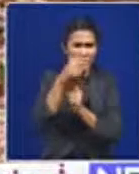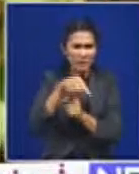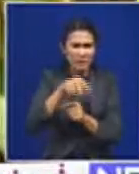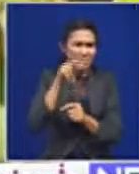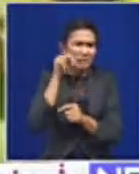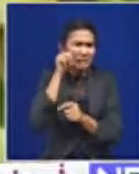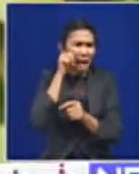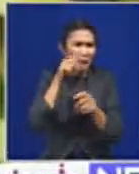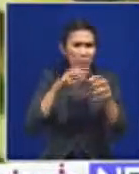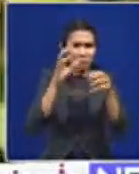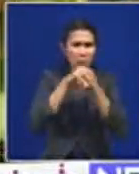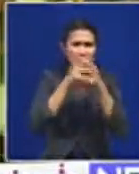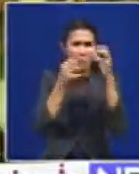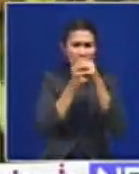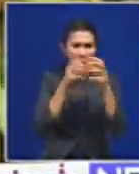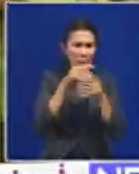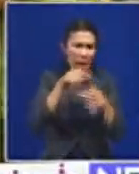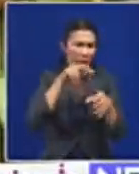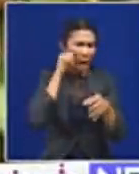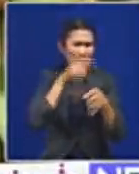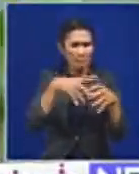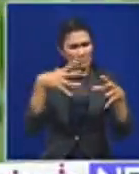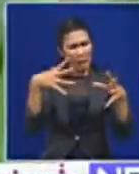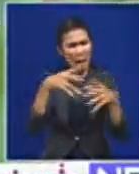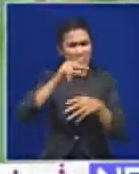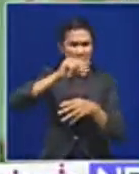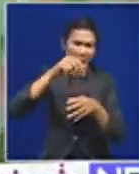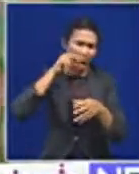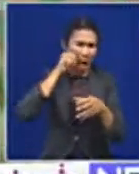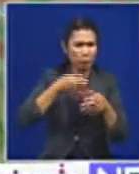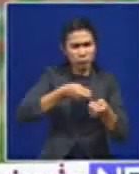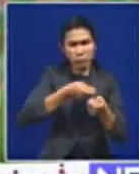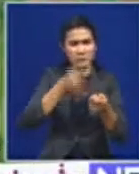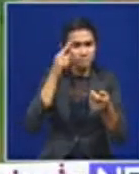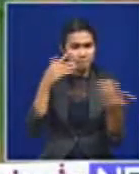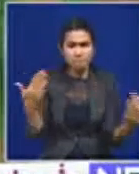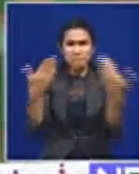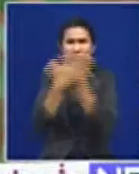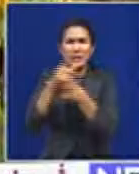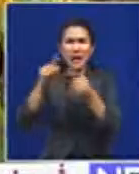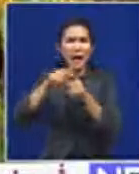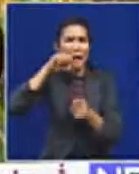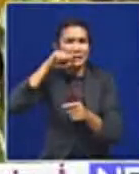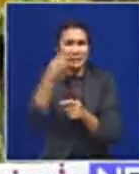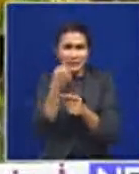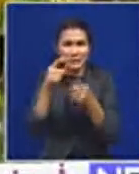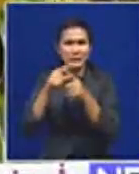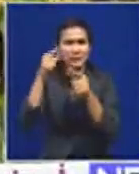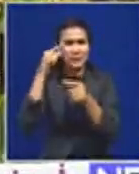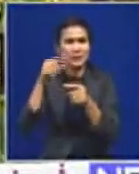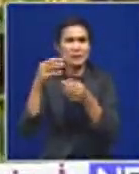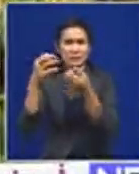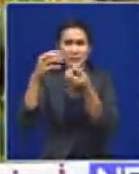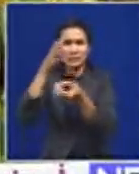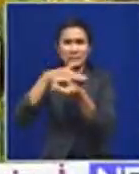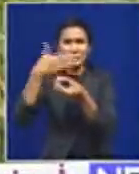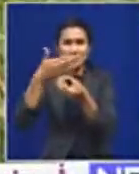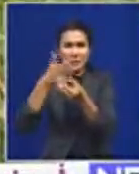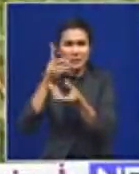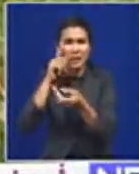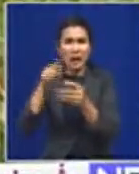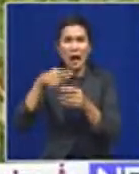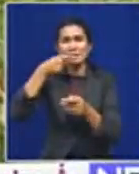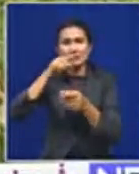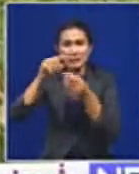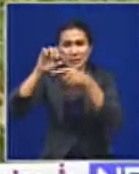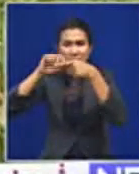ย่างกะหล่ำดอกมะนาวและหันมาปลูกพืชที่ใช้น้ำน้อยอาทิแตงกวามะเขือมันสำปะหลังและข้าวโพด